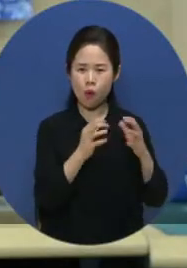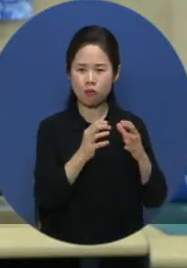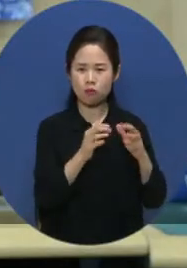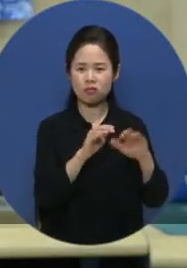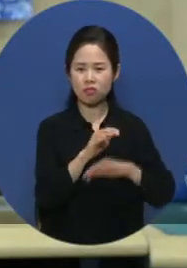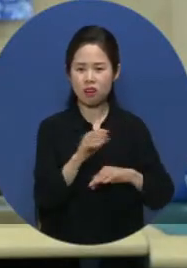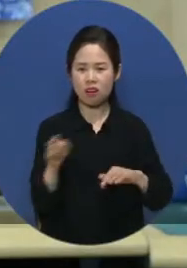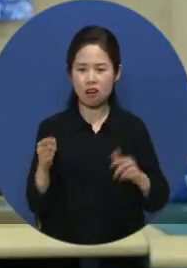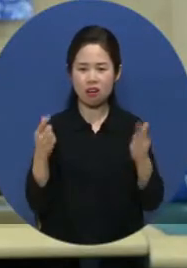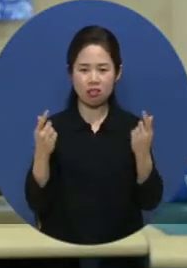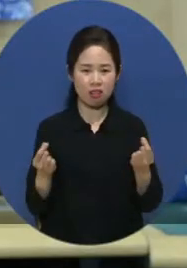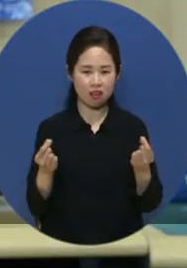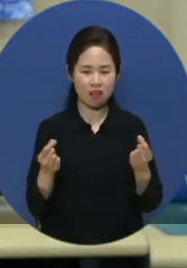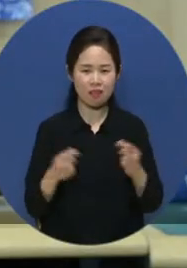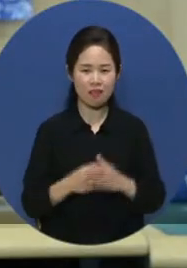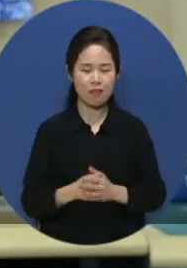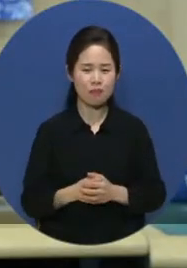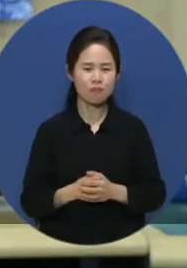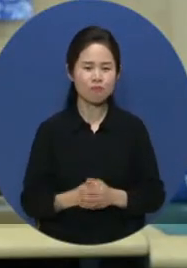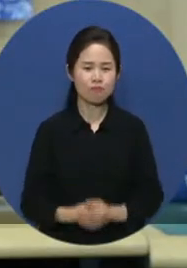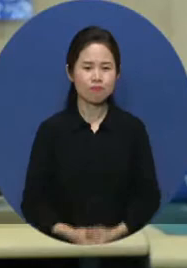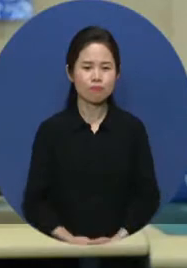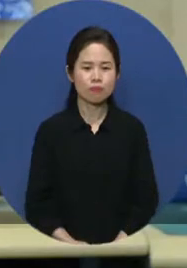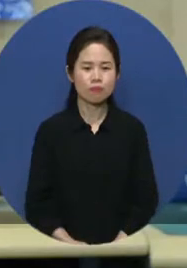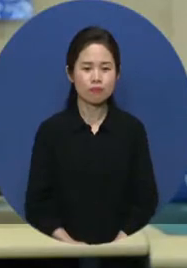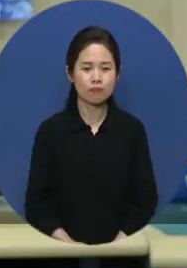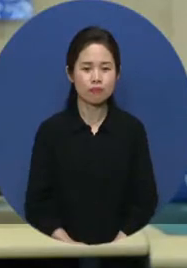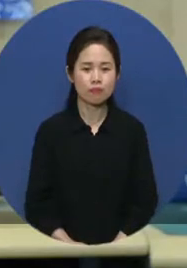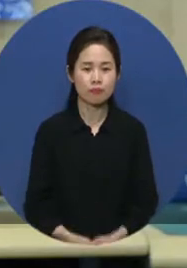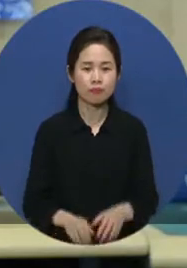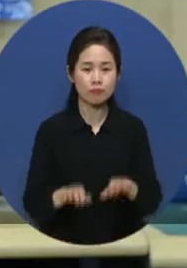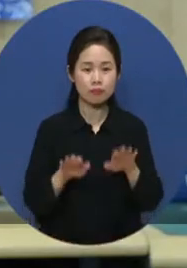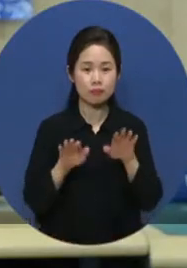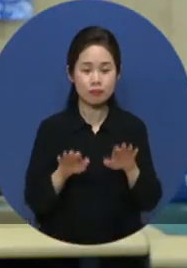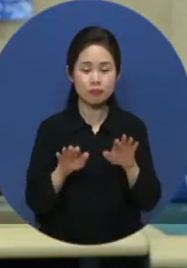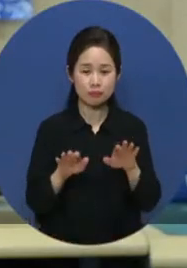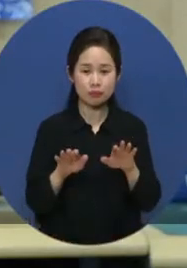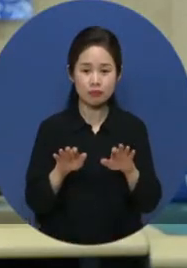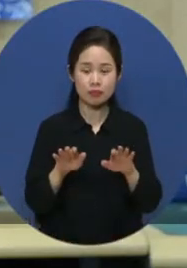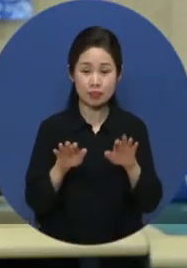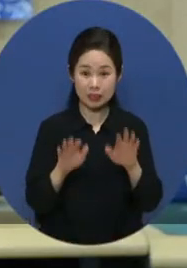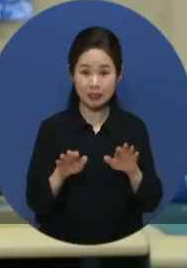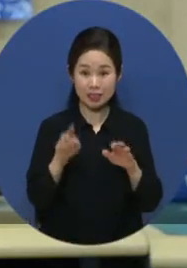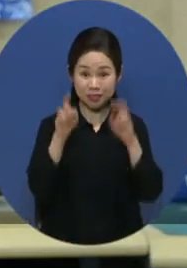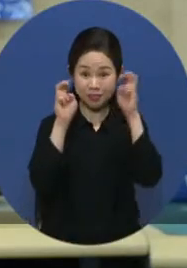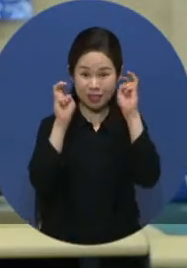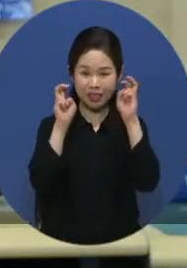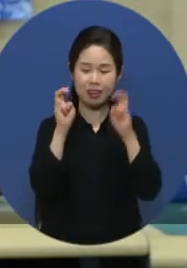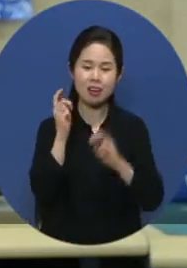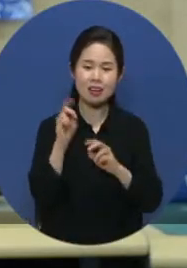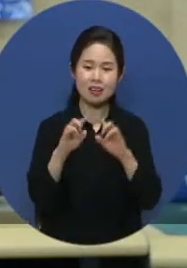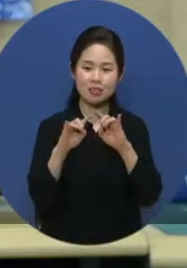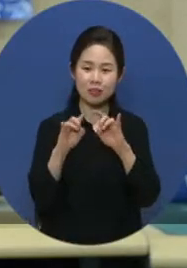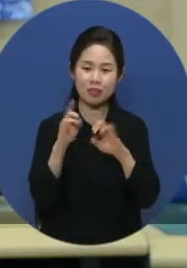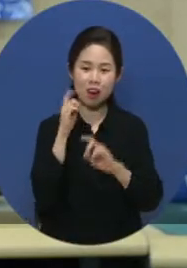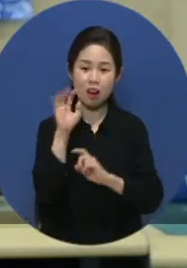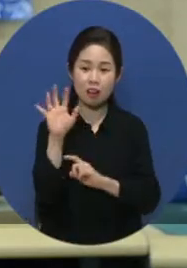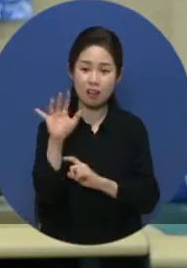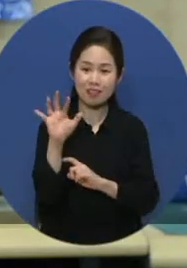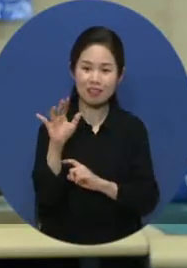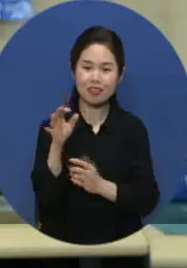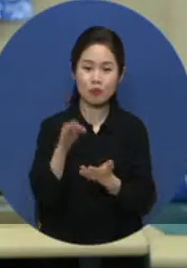되지 않을까 싶습니다. 그럼 현재 만들어서 판매 중인 전자의수의 가격은 어느 정도인가요? 저희 전자의수가